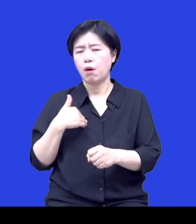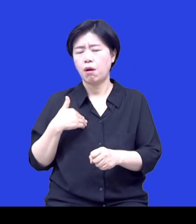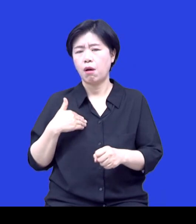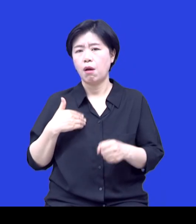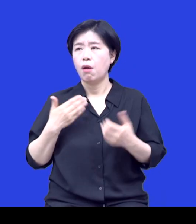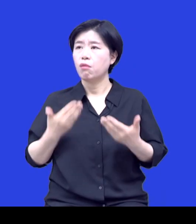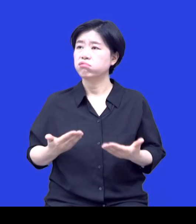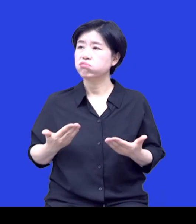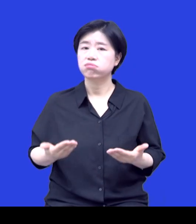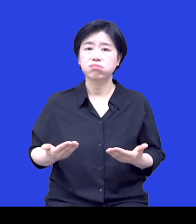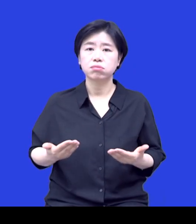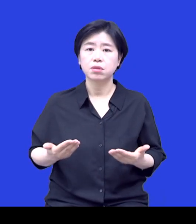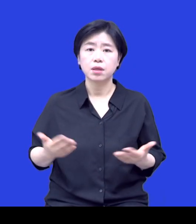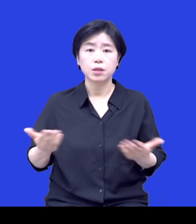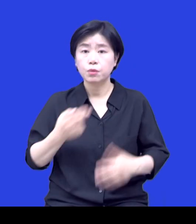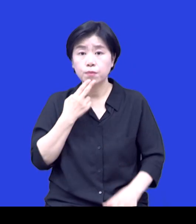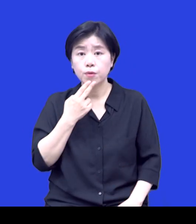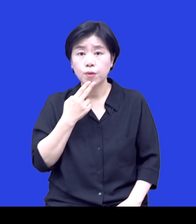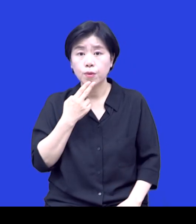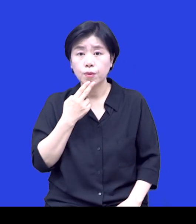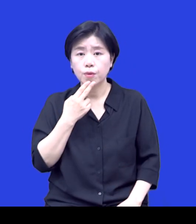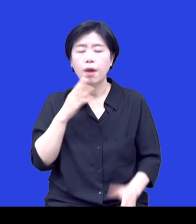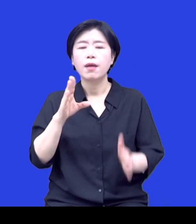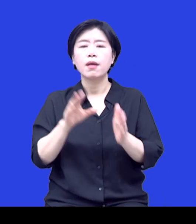야, 내가 교만했구나. 내가